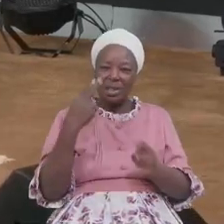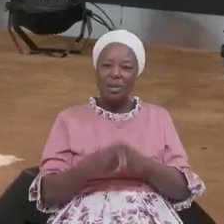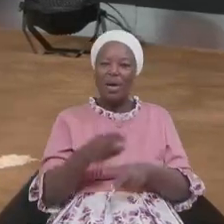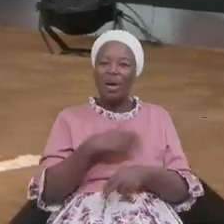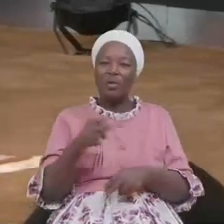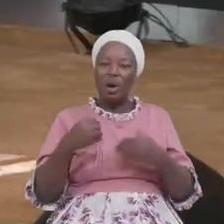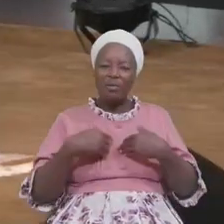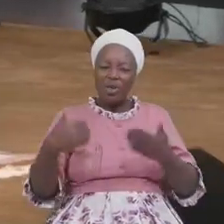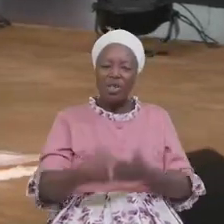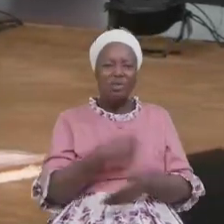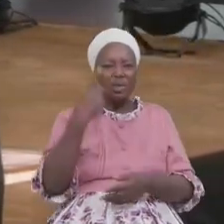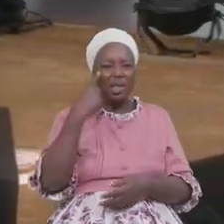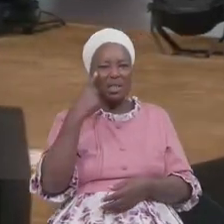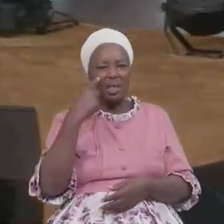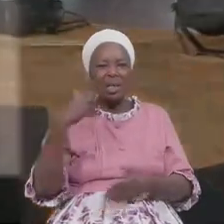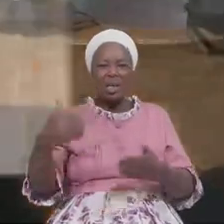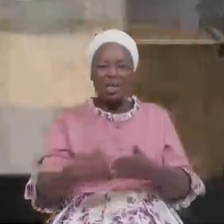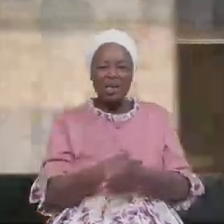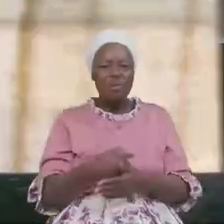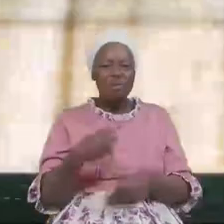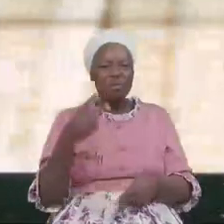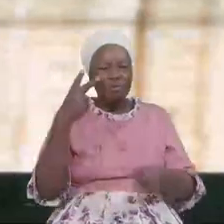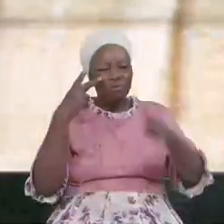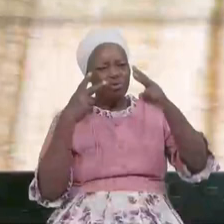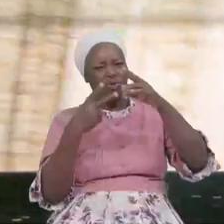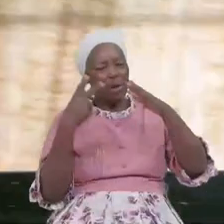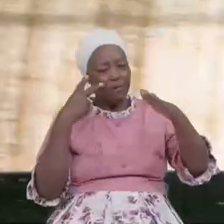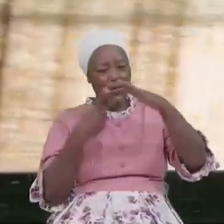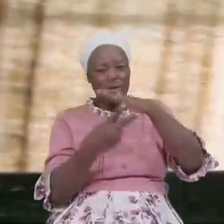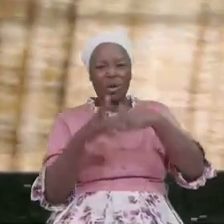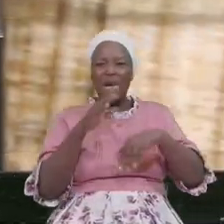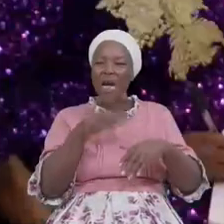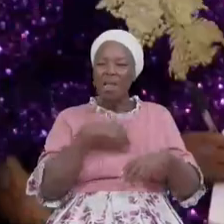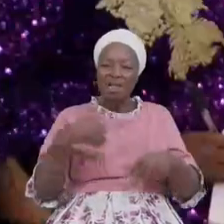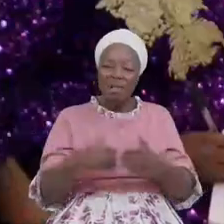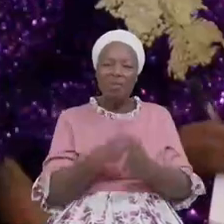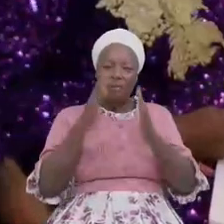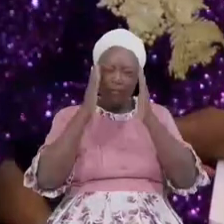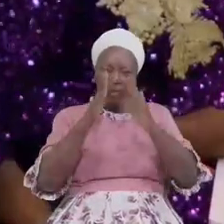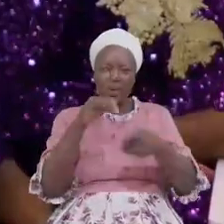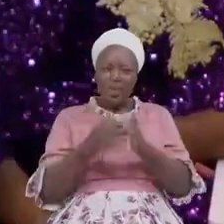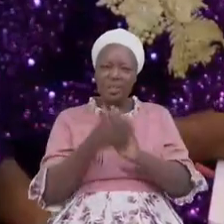vision, une nouvelle perception, une nouvelle concentration,